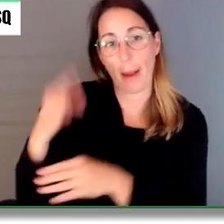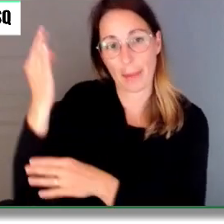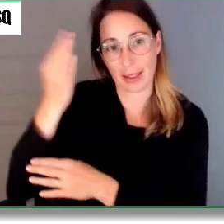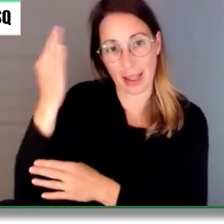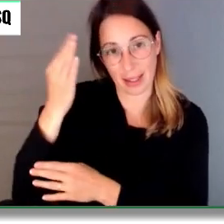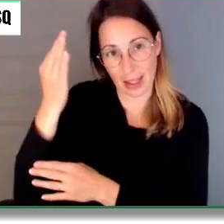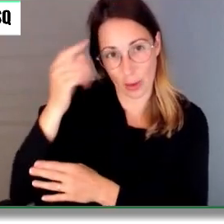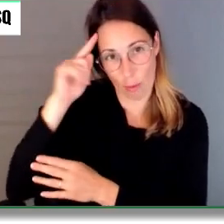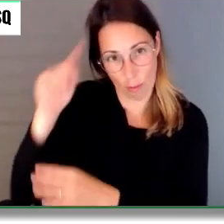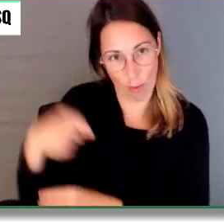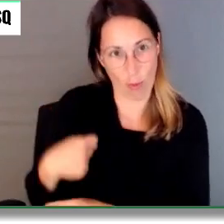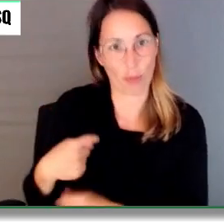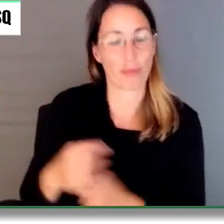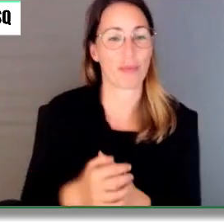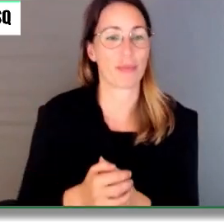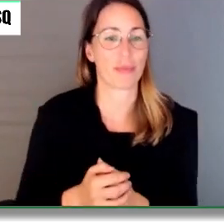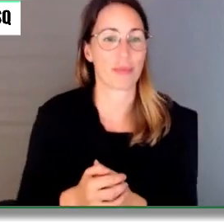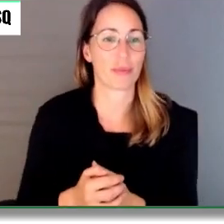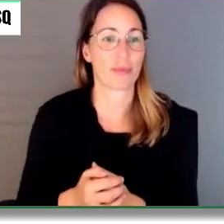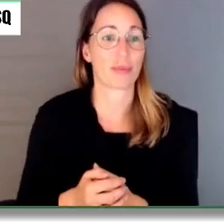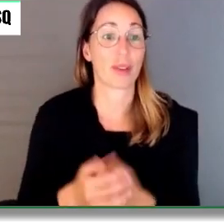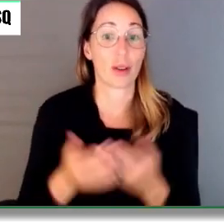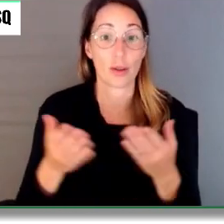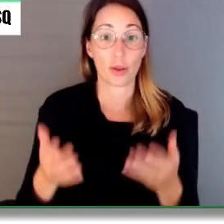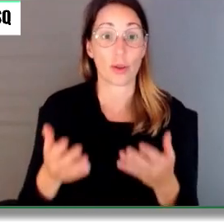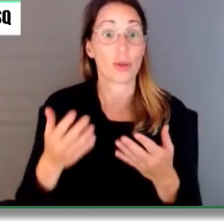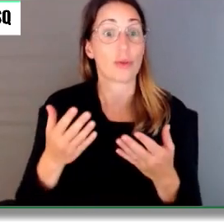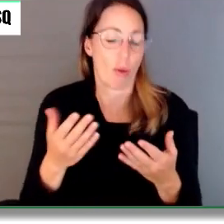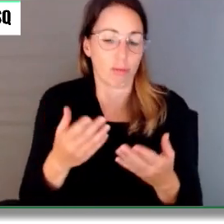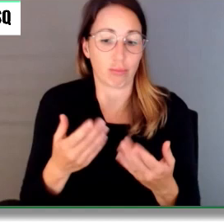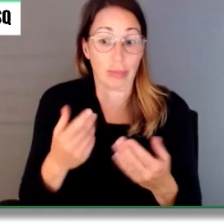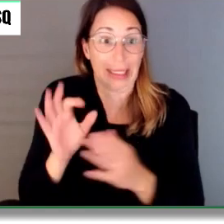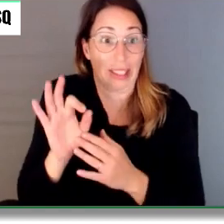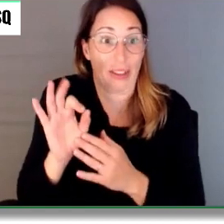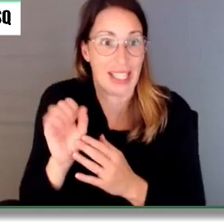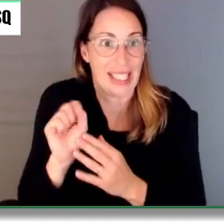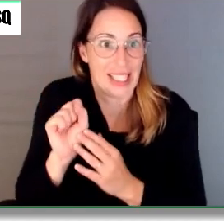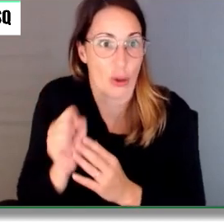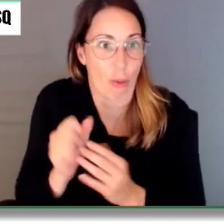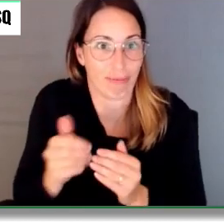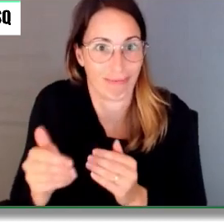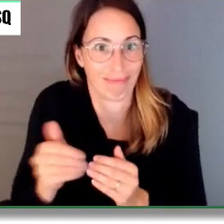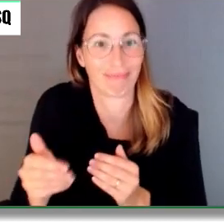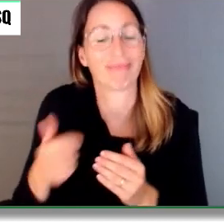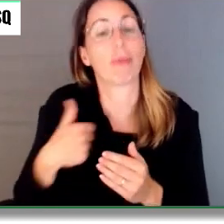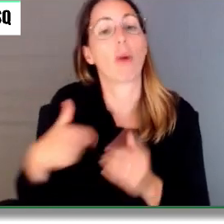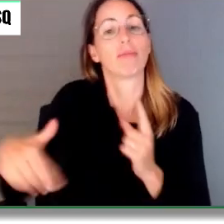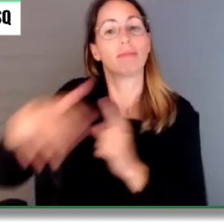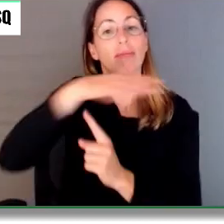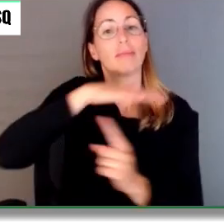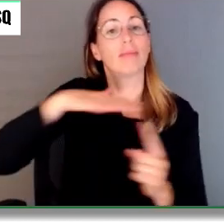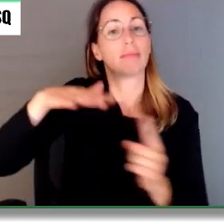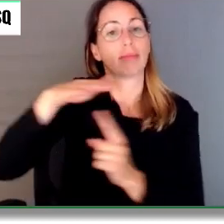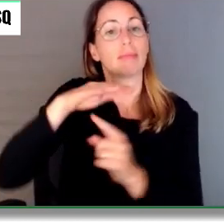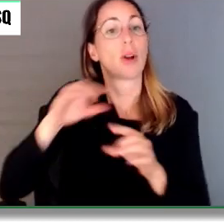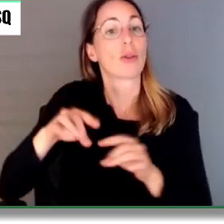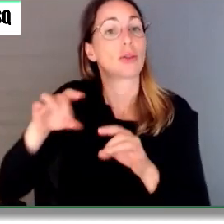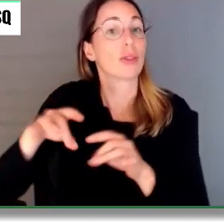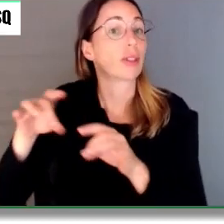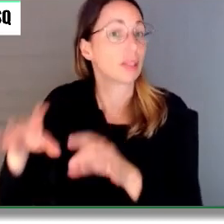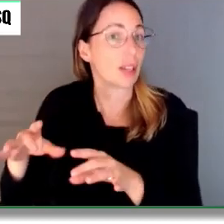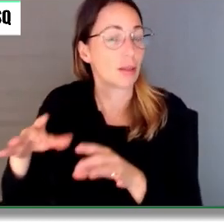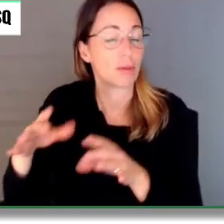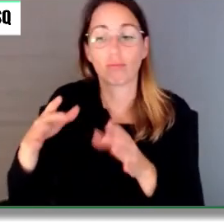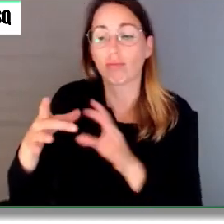presque aujourd'hui. J'ai 90 secondes. Le contexte australien relativement à la planification